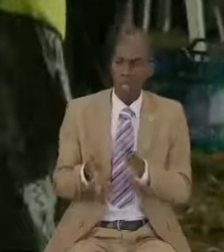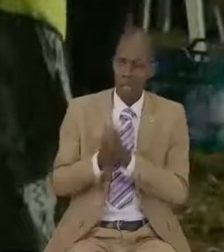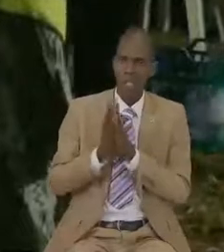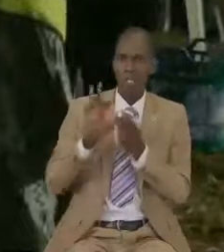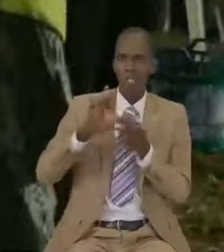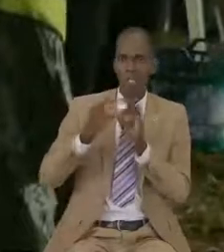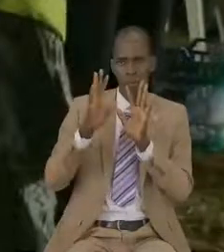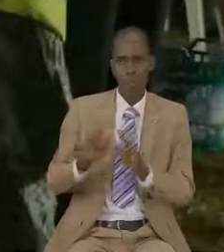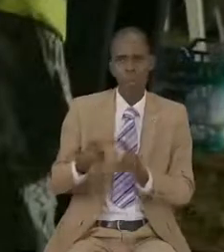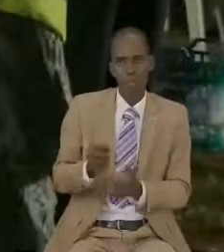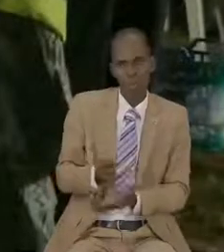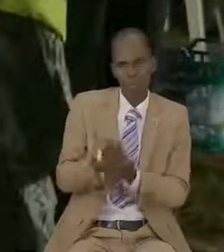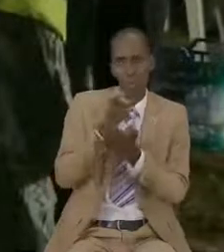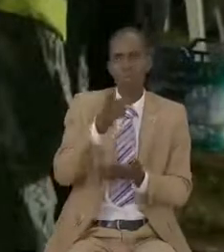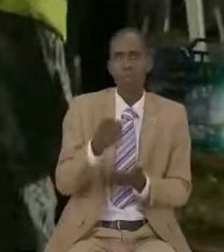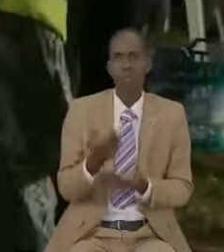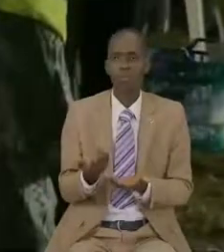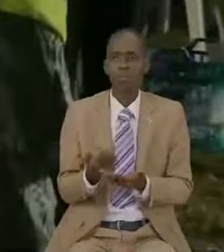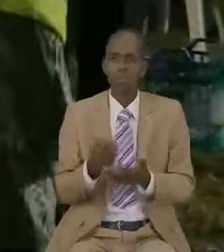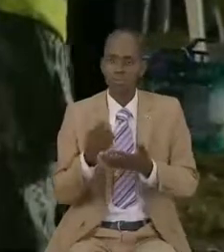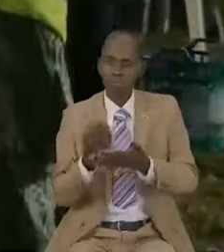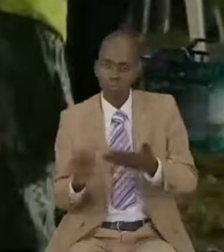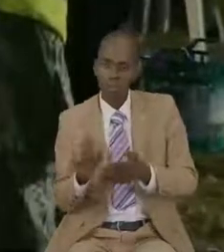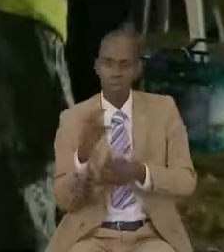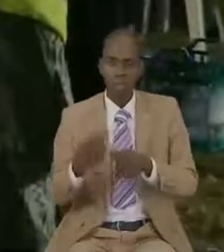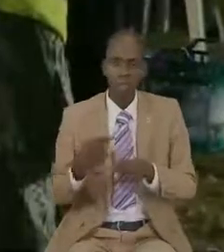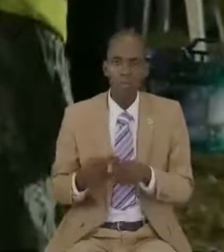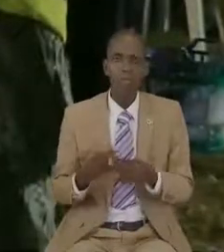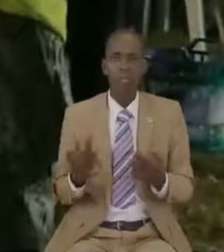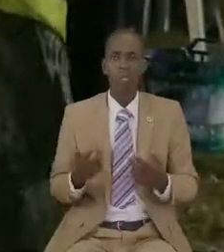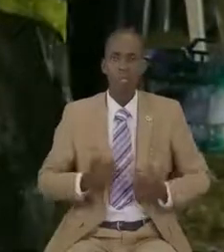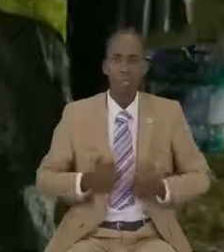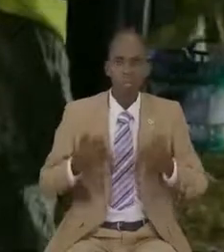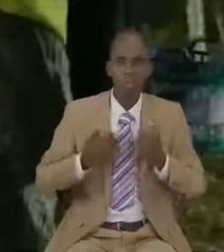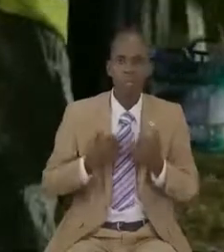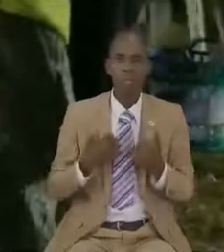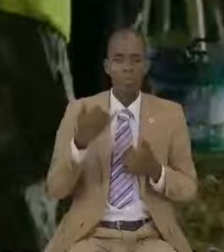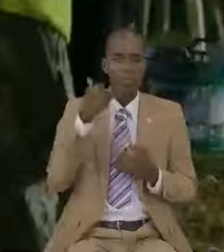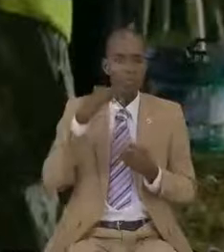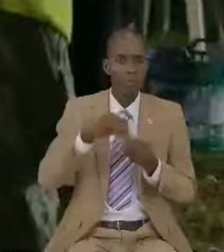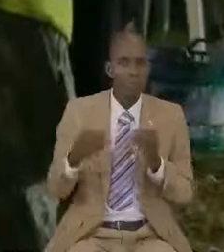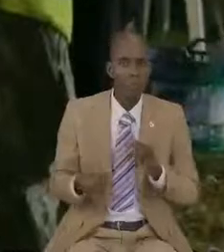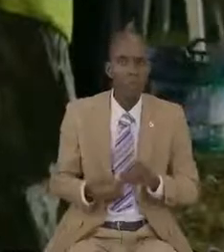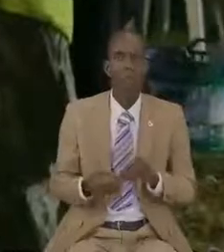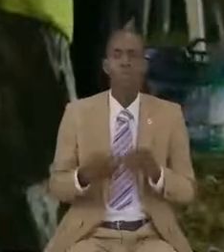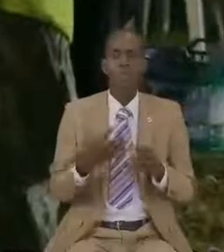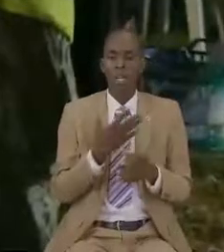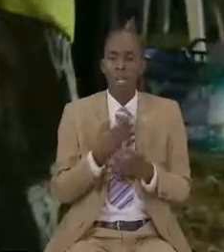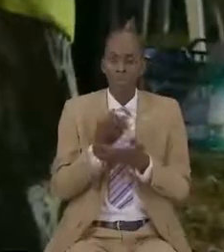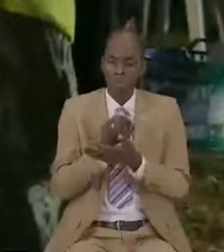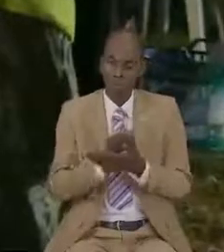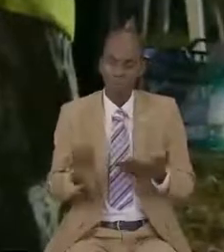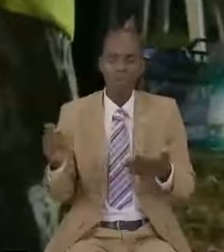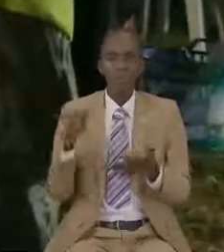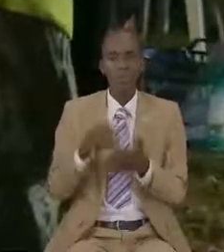se présenter et remplissez les informations demandées. Et c'est à travers cela que les autres